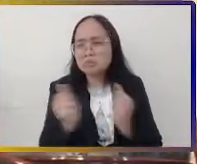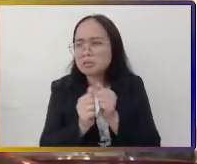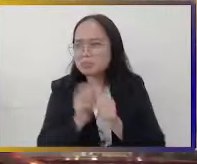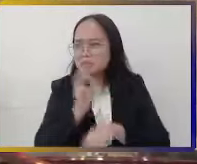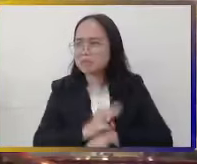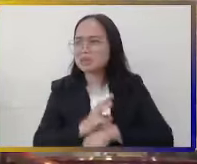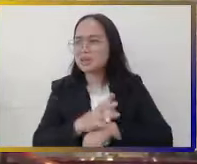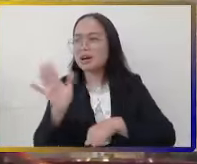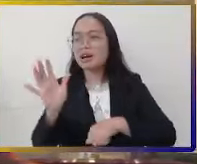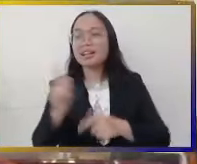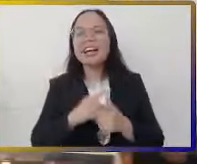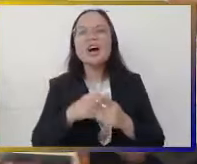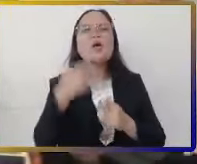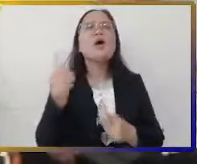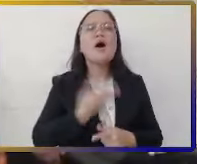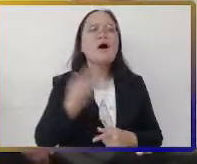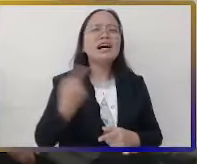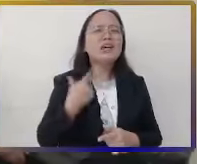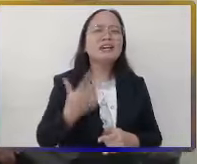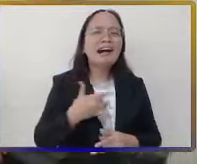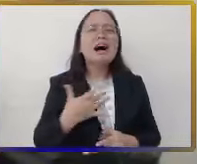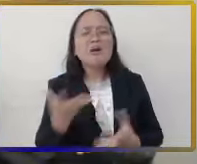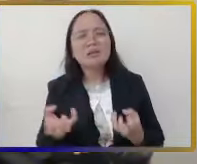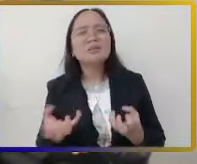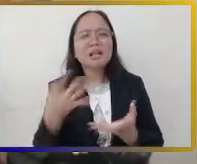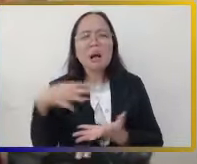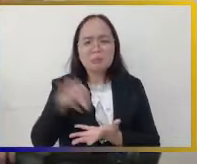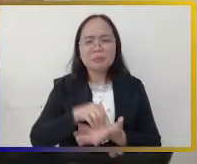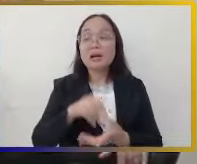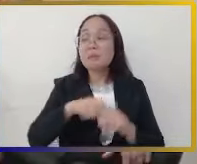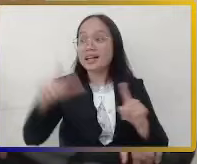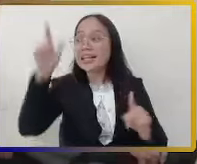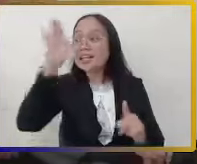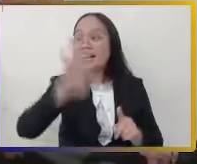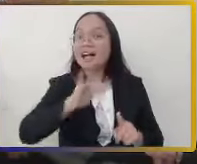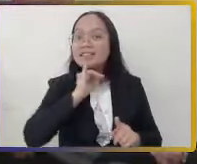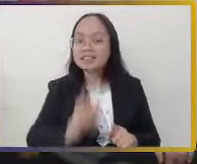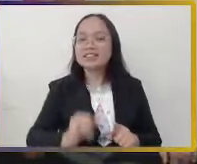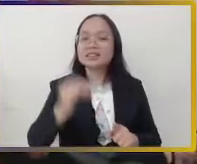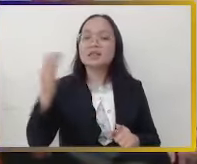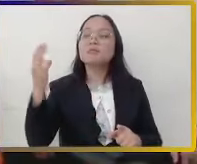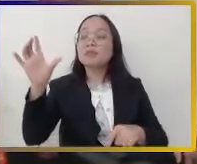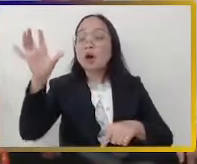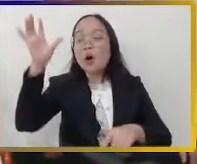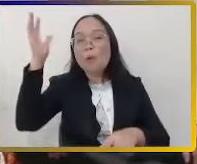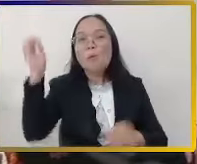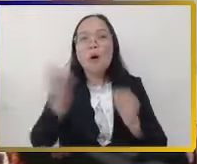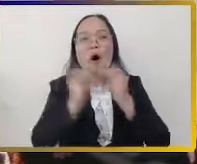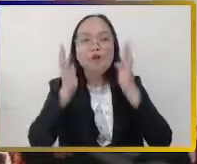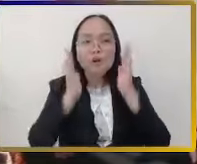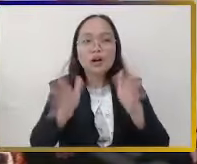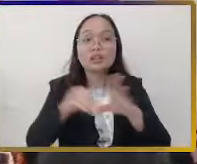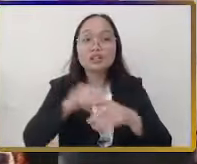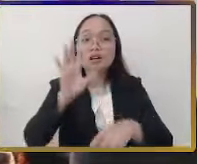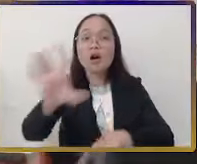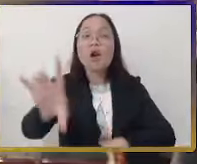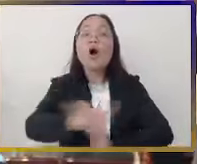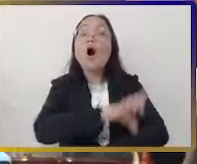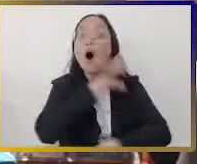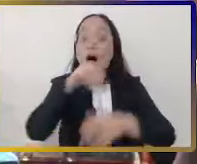see, nagagaya-gaya tayo. Pero ang Diyos ay concerned sa itatagal mo sa ministry kaysa bago